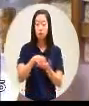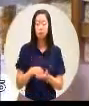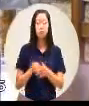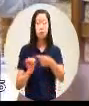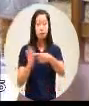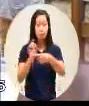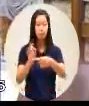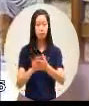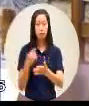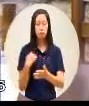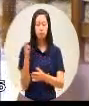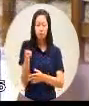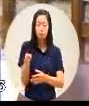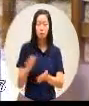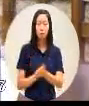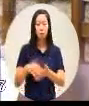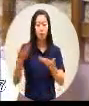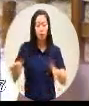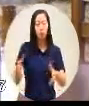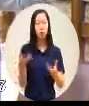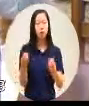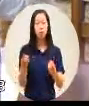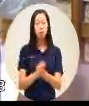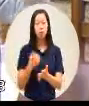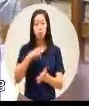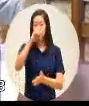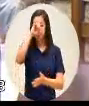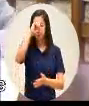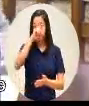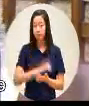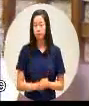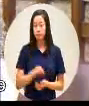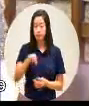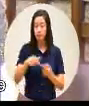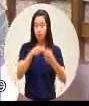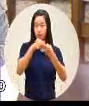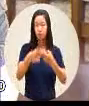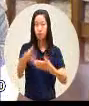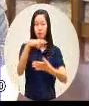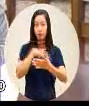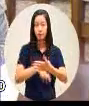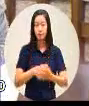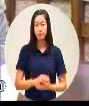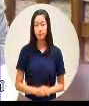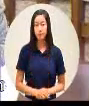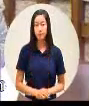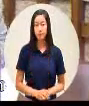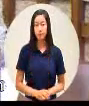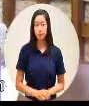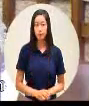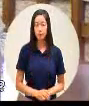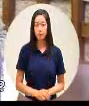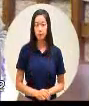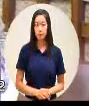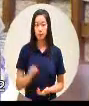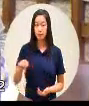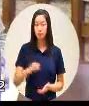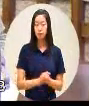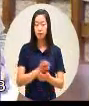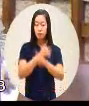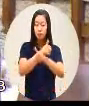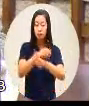我没有要求到那么多，只是希望说你把这一项纳入在这个检定的部